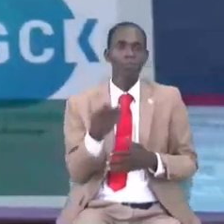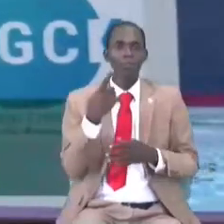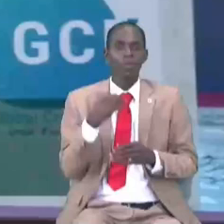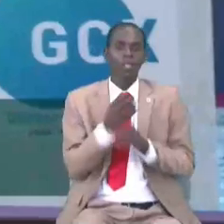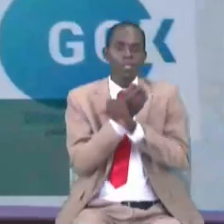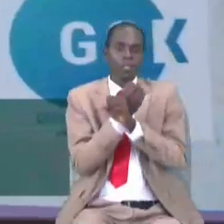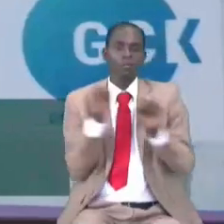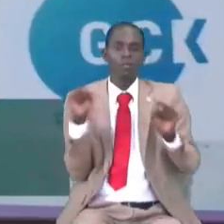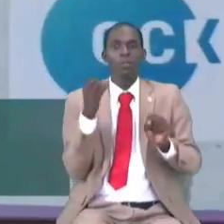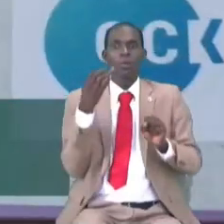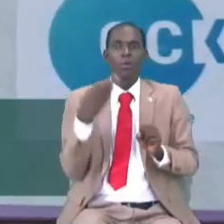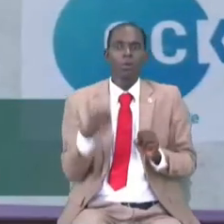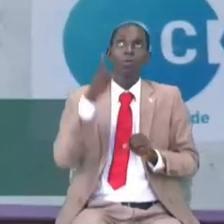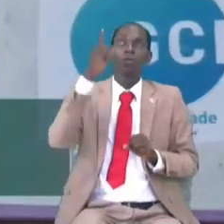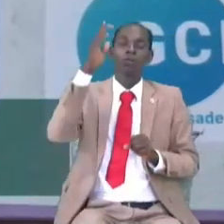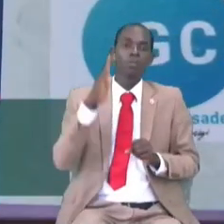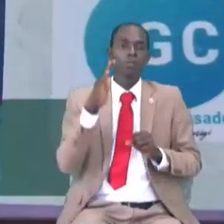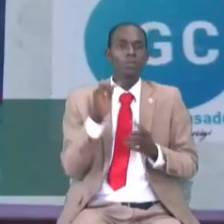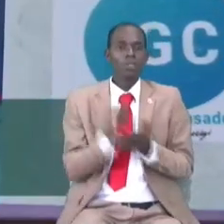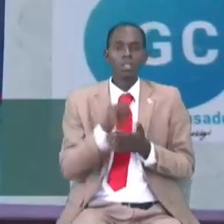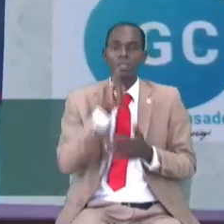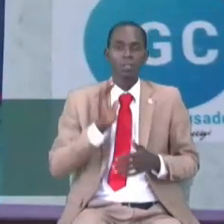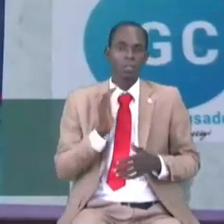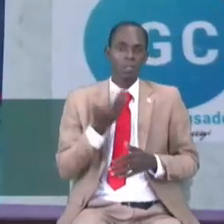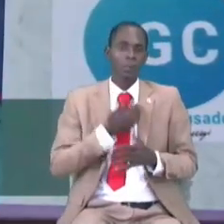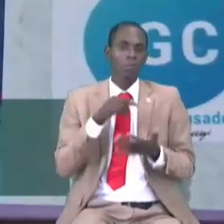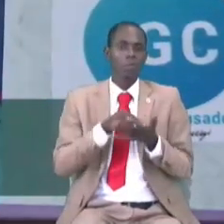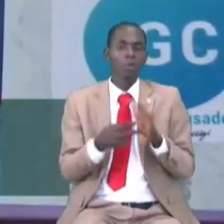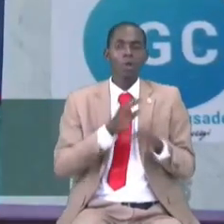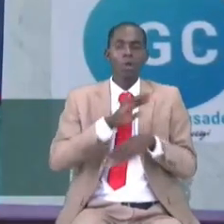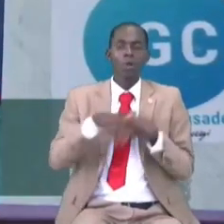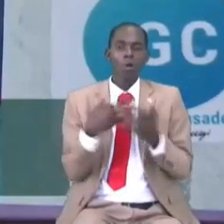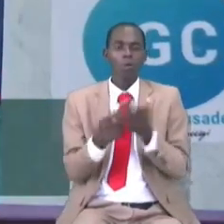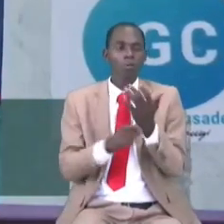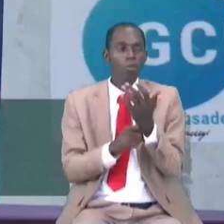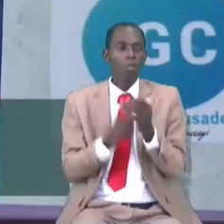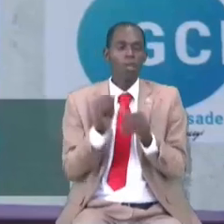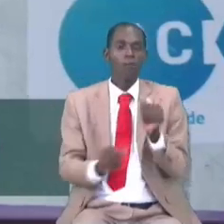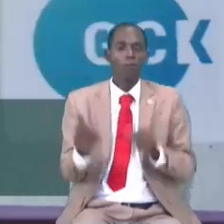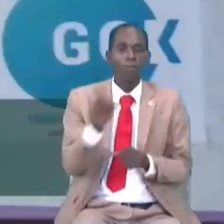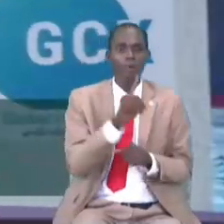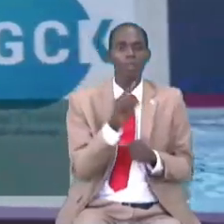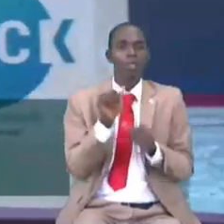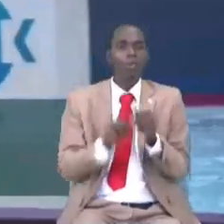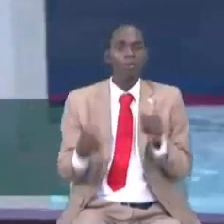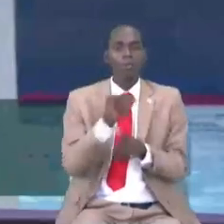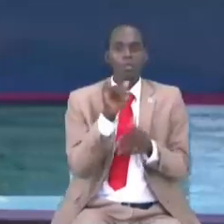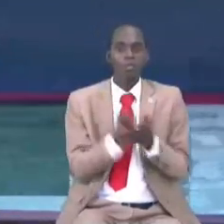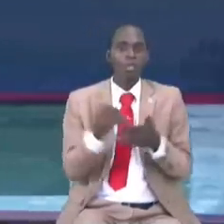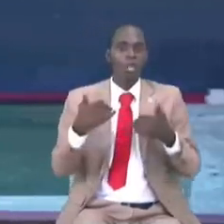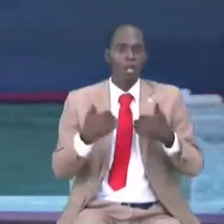Et toute chair verra le salut de Dieu. Ça, c'est notre objectif. Quiconque a atteint l'âge de la